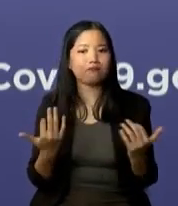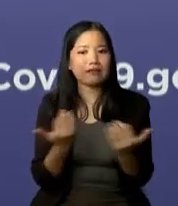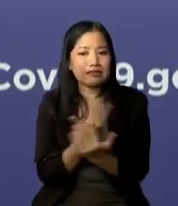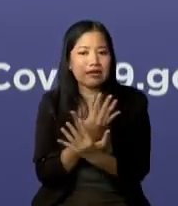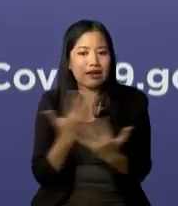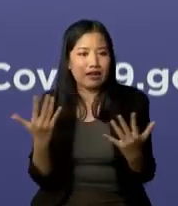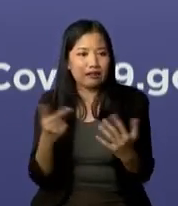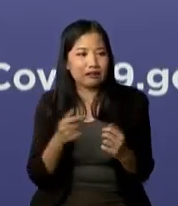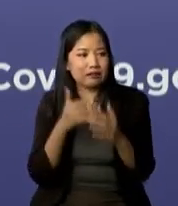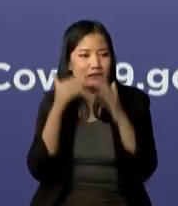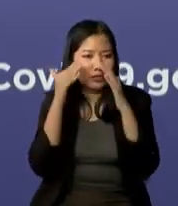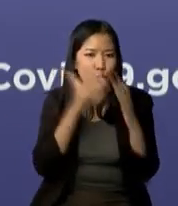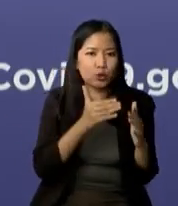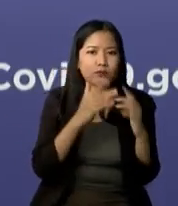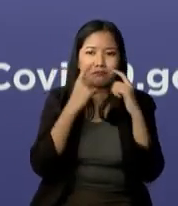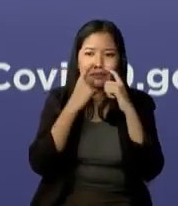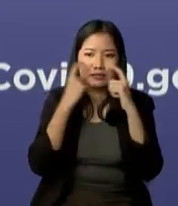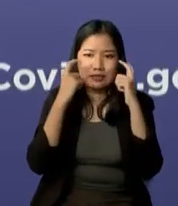ketidakdisiplinan menggunakan masker.